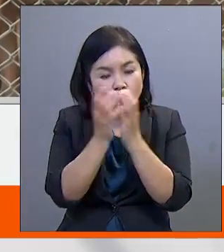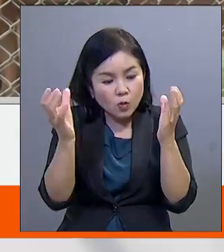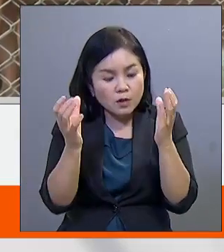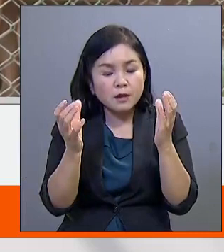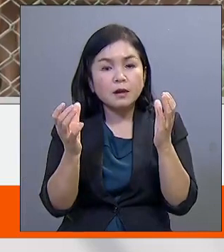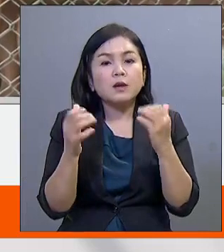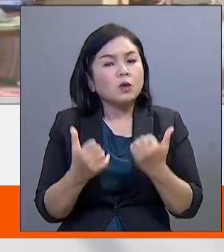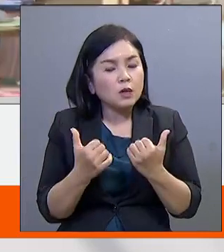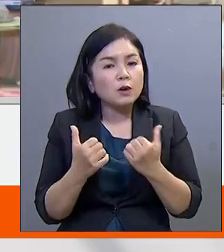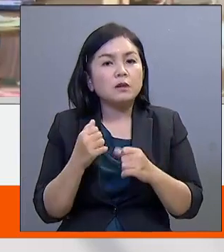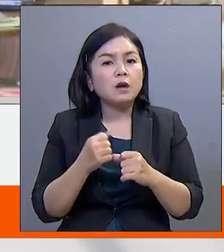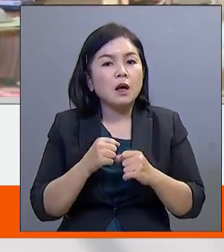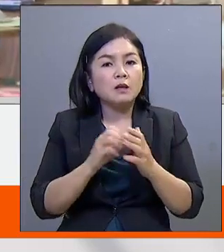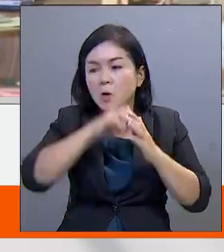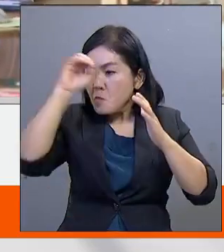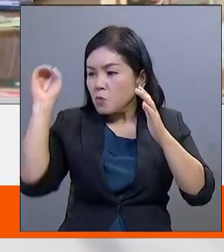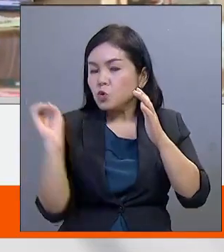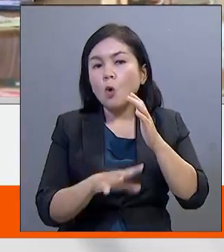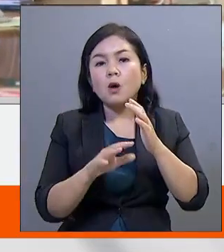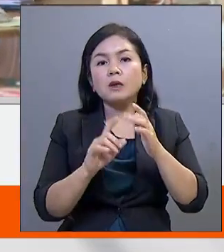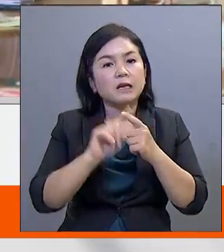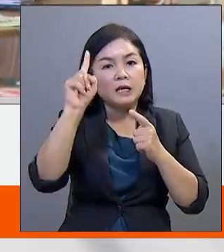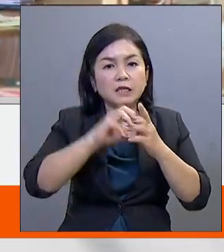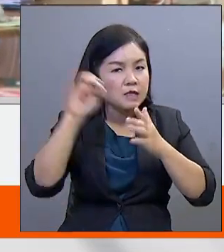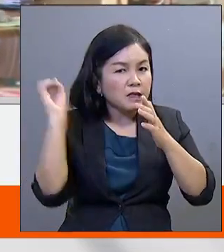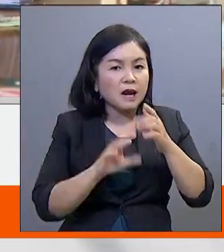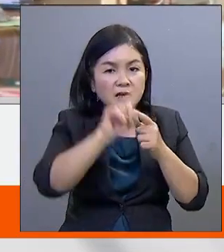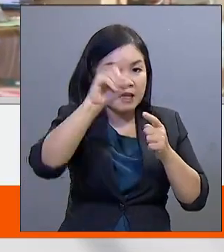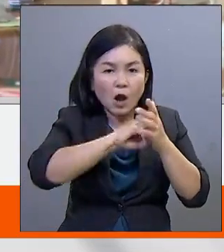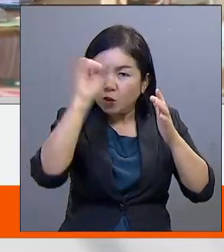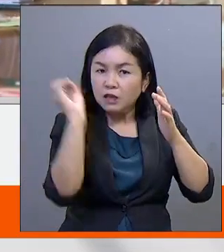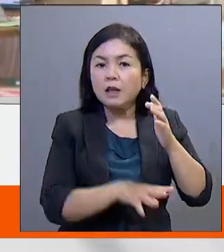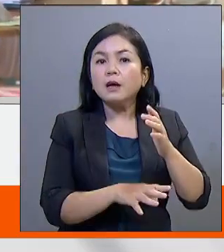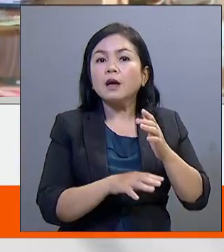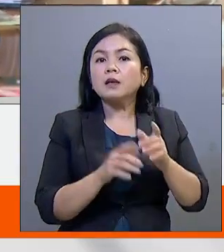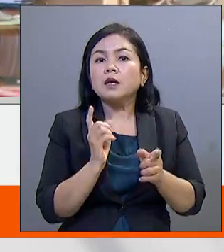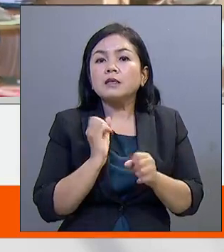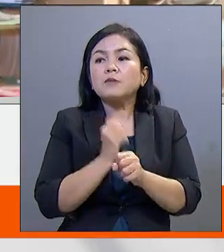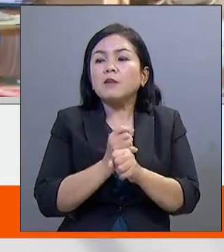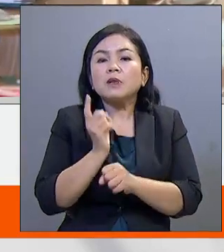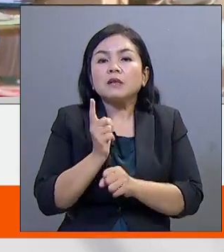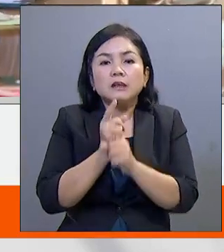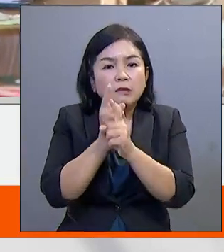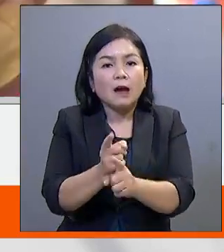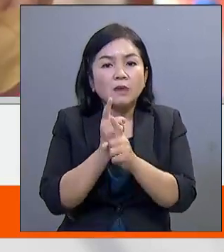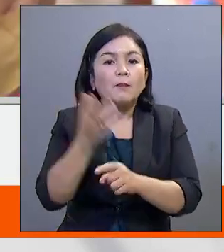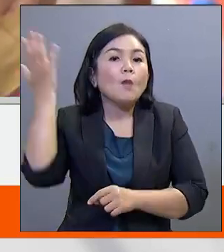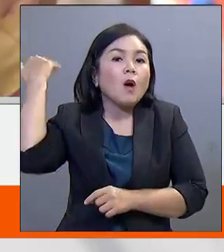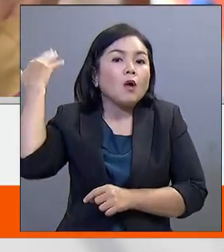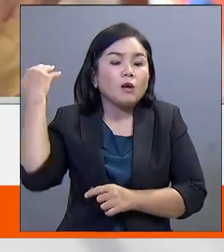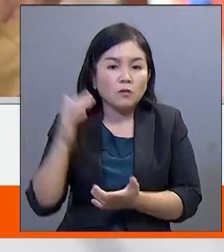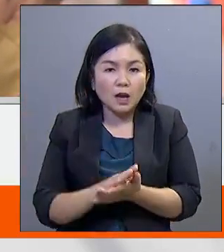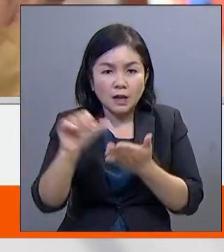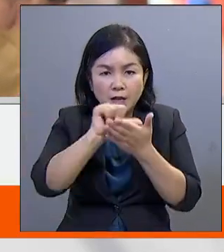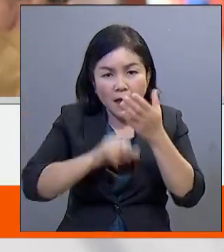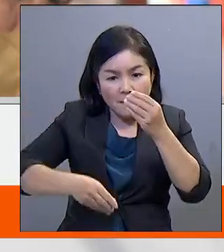รับงที่ค แล้ แก้เป